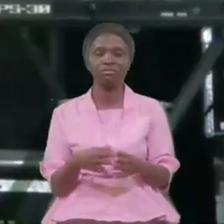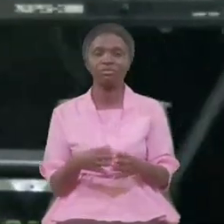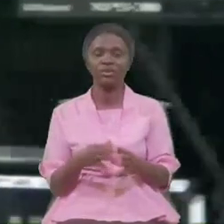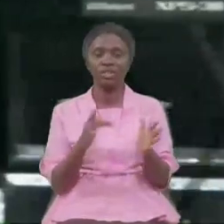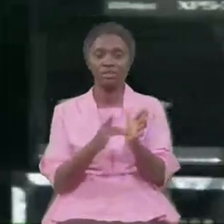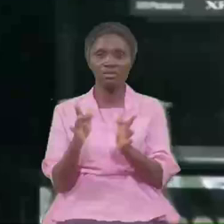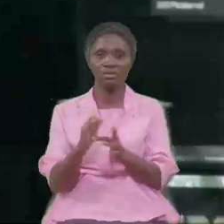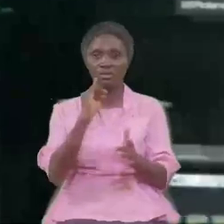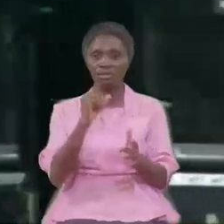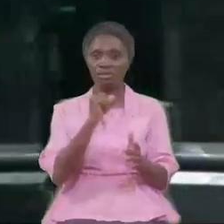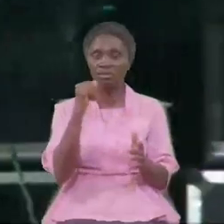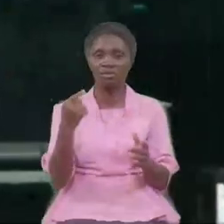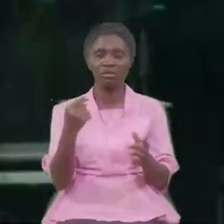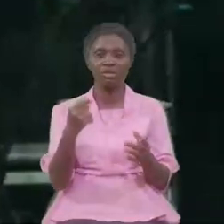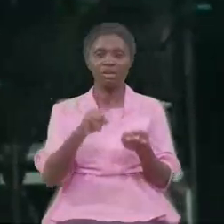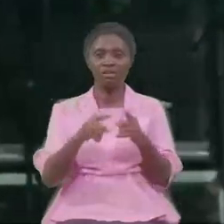Jésus n'est pas l'ami